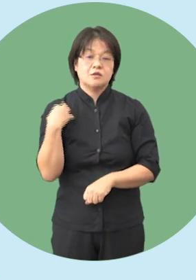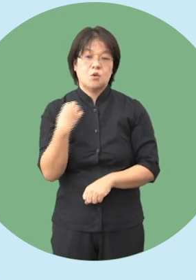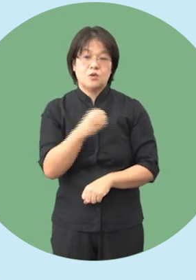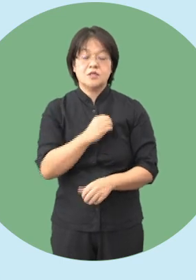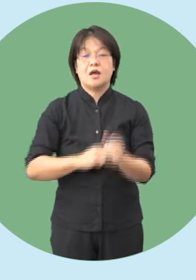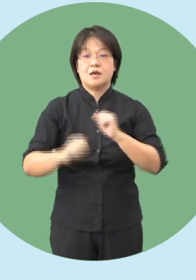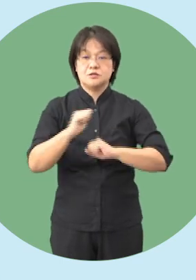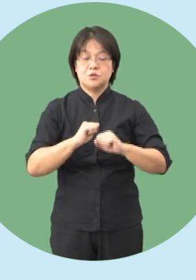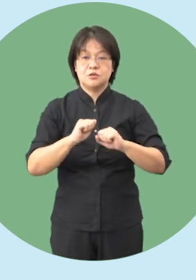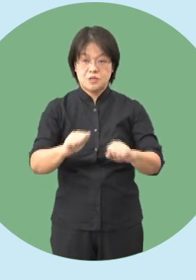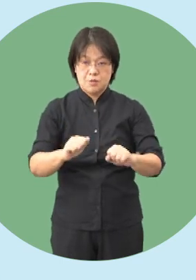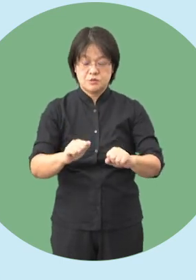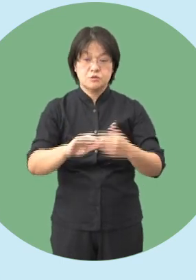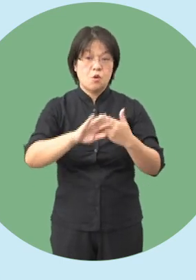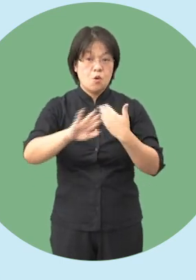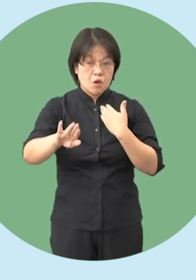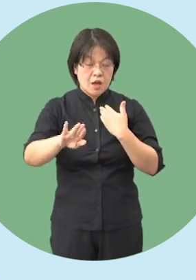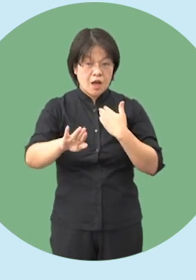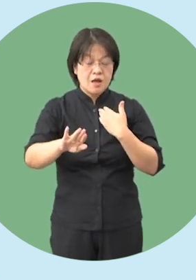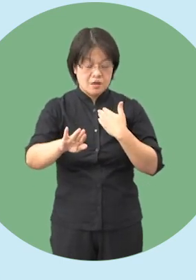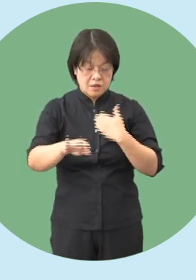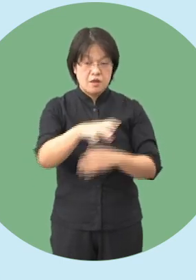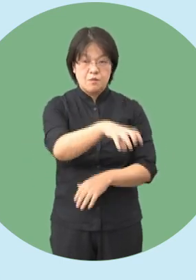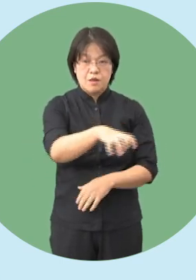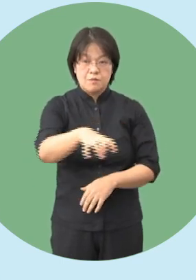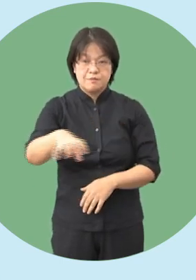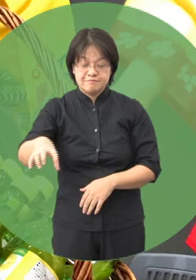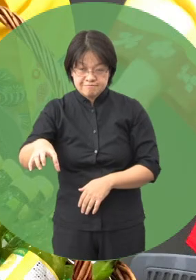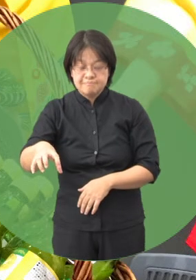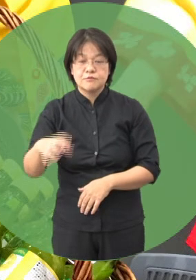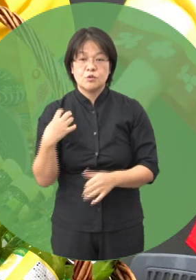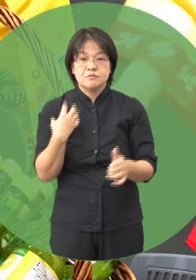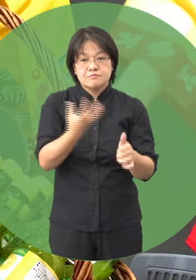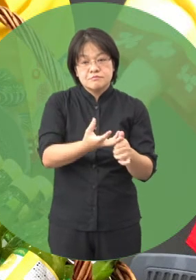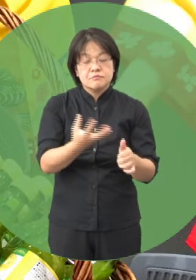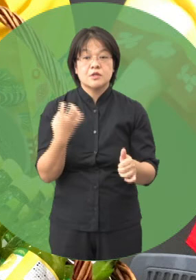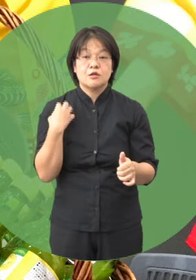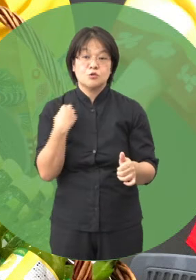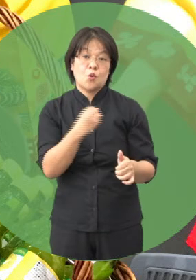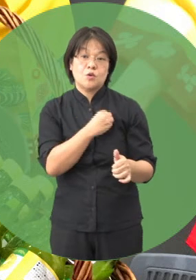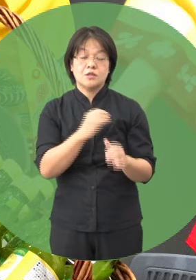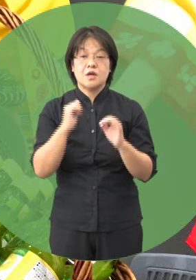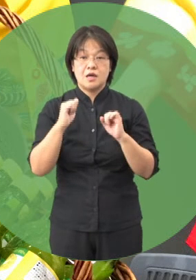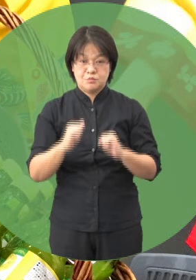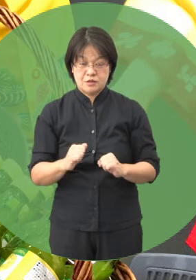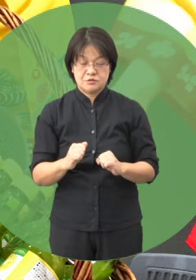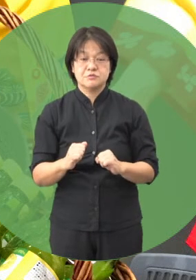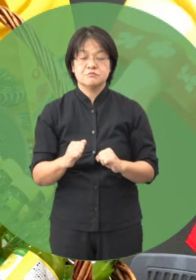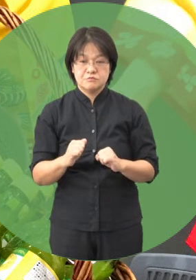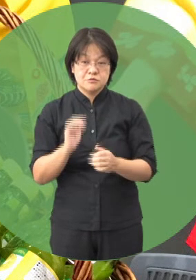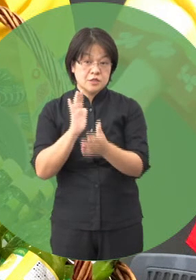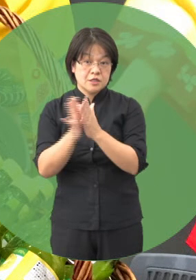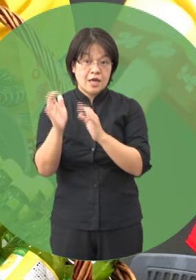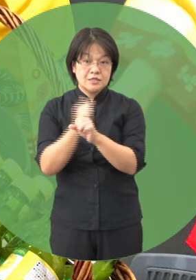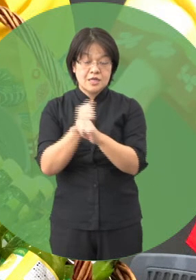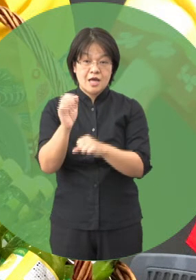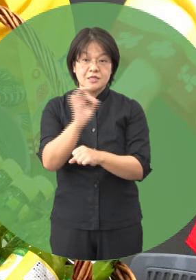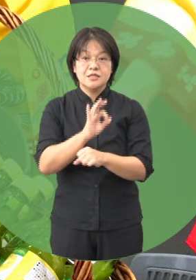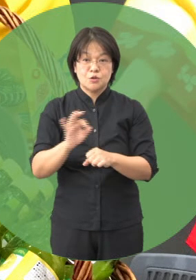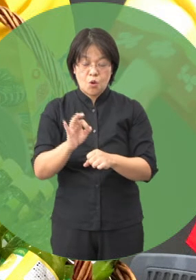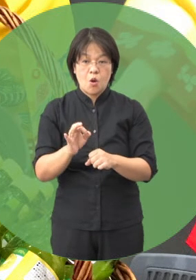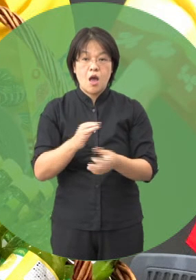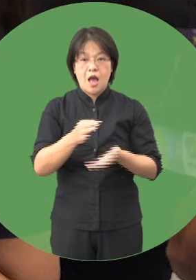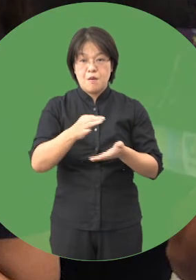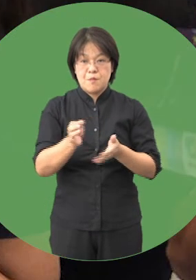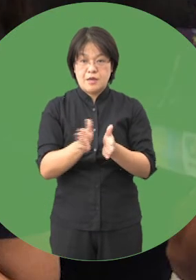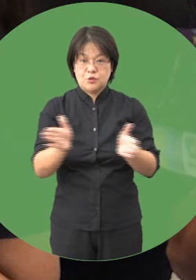アジアの4カ所に痛く駐在員も以前ですそれぞれ現地では生産品の海外への販路